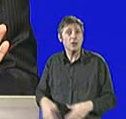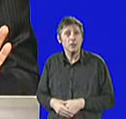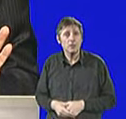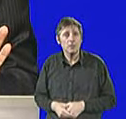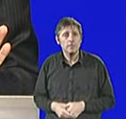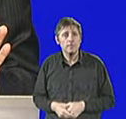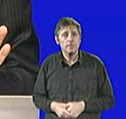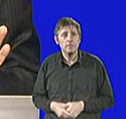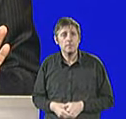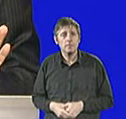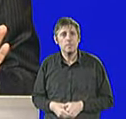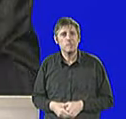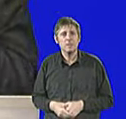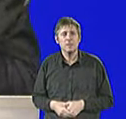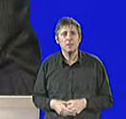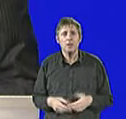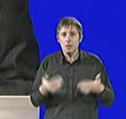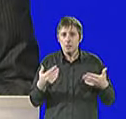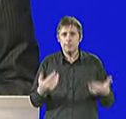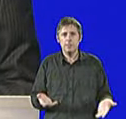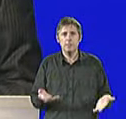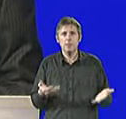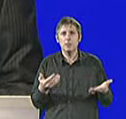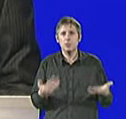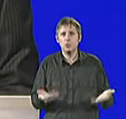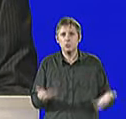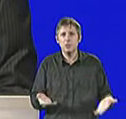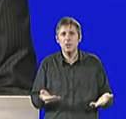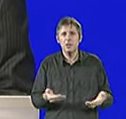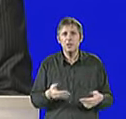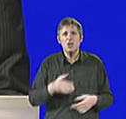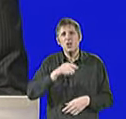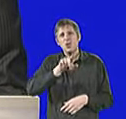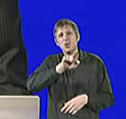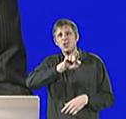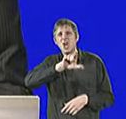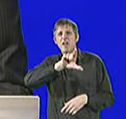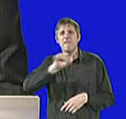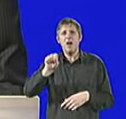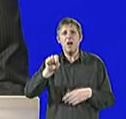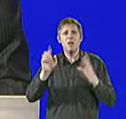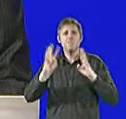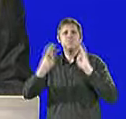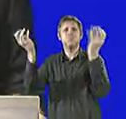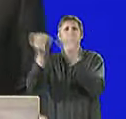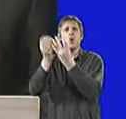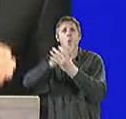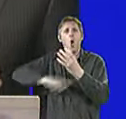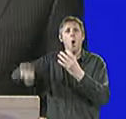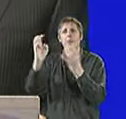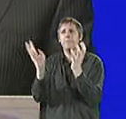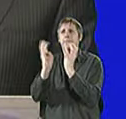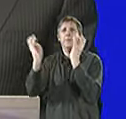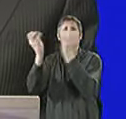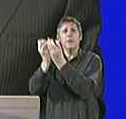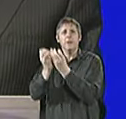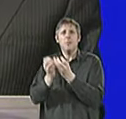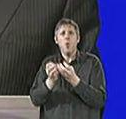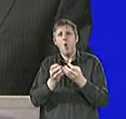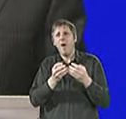Aujourd'hui, on nous explique qu'il faut se battre au G20 pour réguler la mondialisation et la